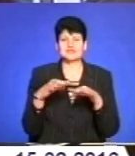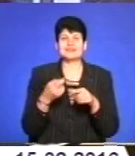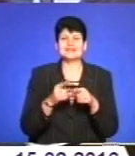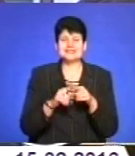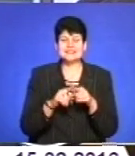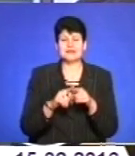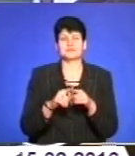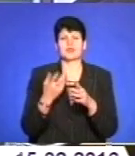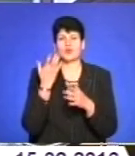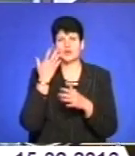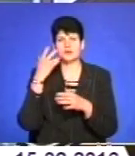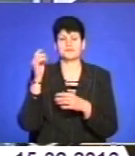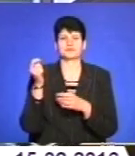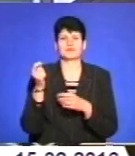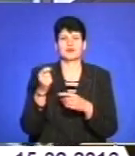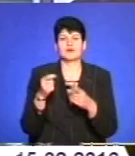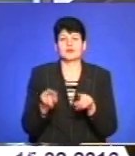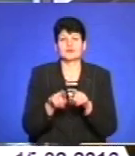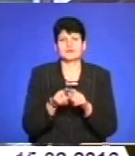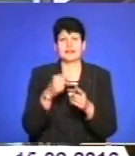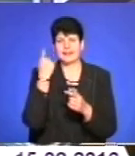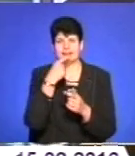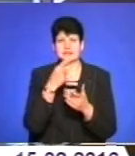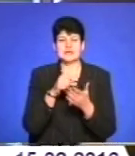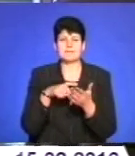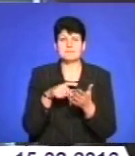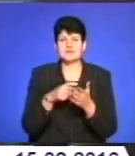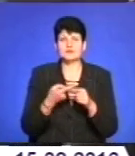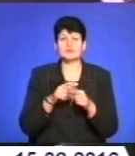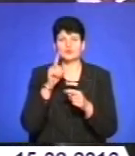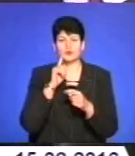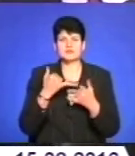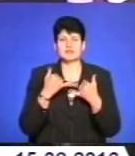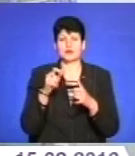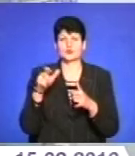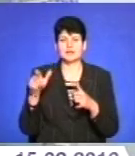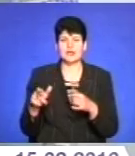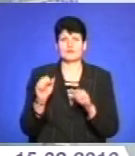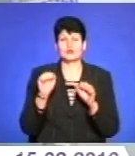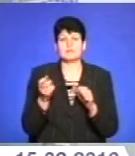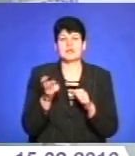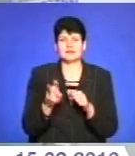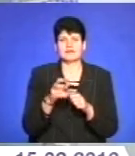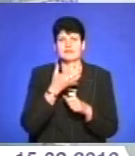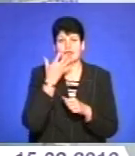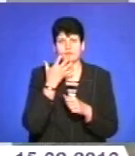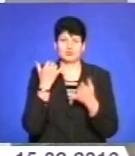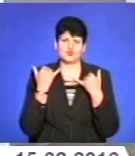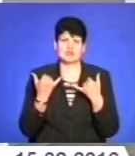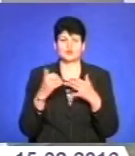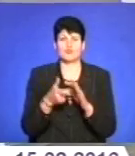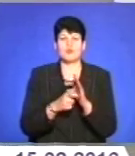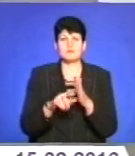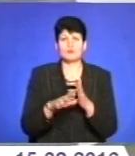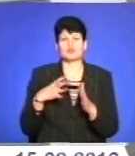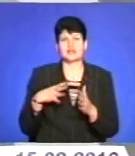про місто складається, коли приїжджаєш на автовокзал. З іншого боку, це комфорт для наших тернополян, щоб люди мали можливість зайти в теплому сучасному приміщенні, почекати